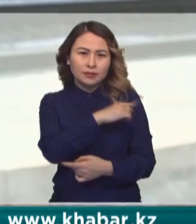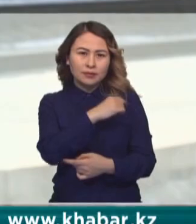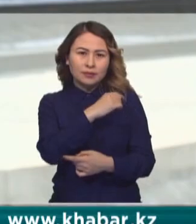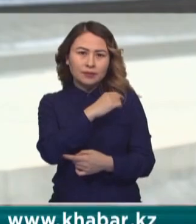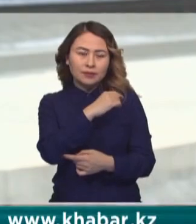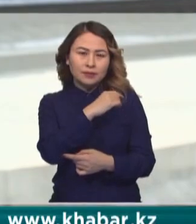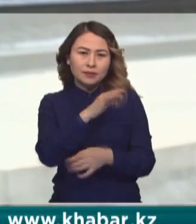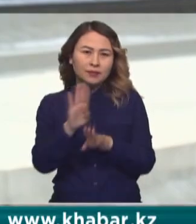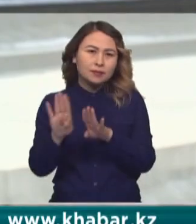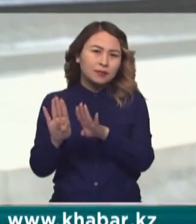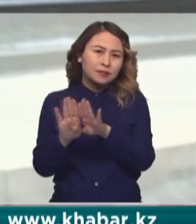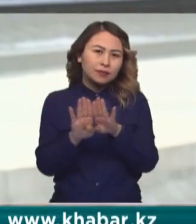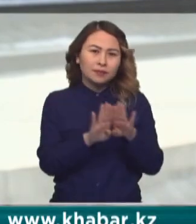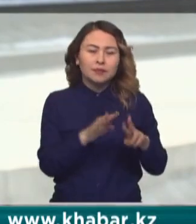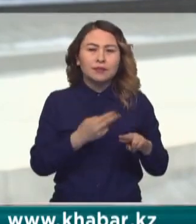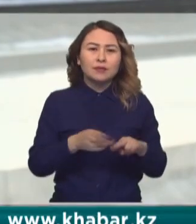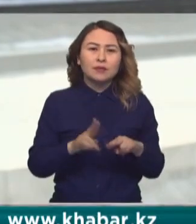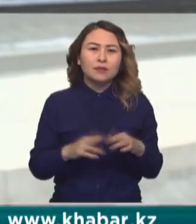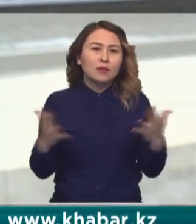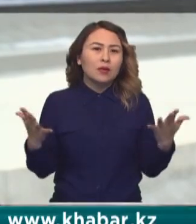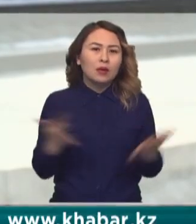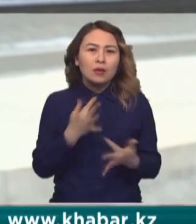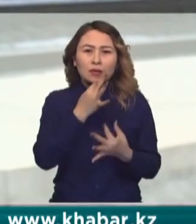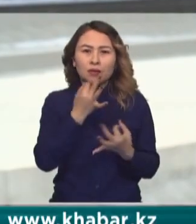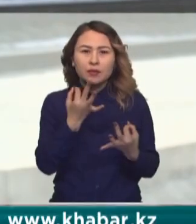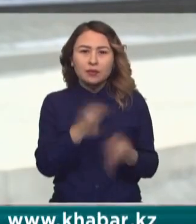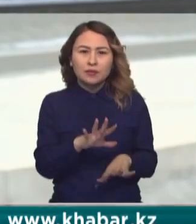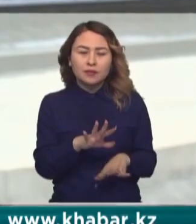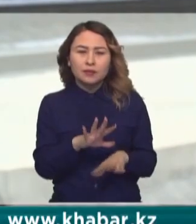типтес болып өтеді. Сондықтан да қандай да жағдай болмаса да оны